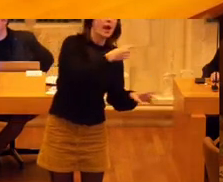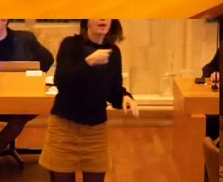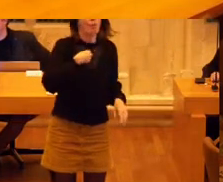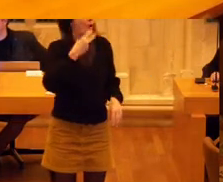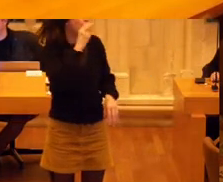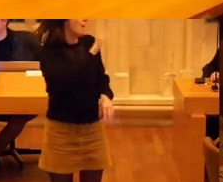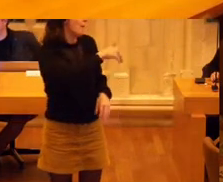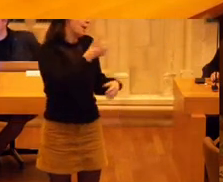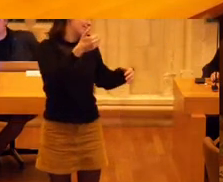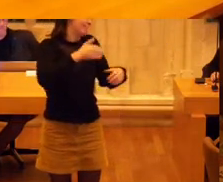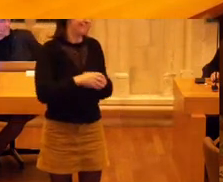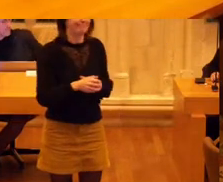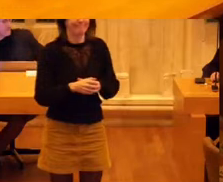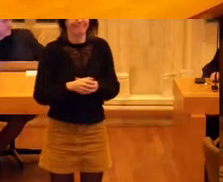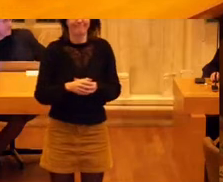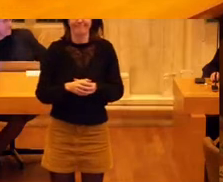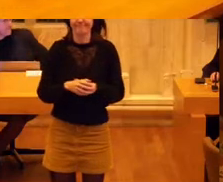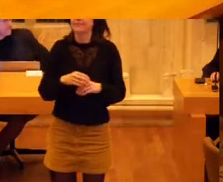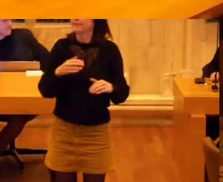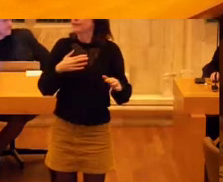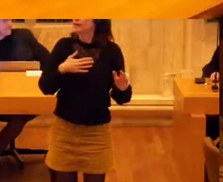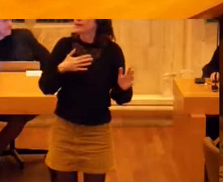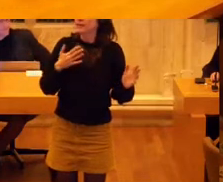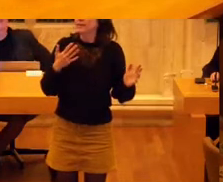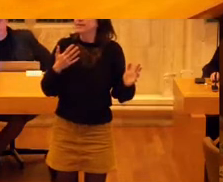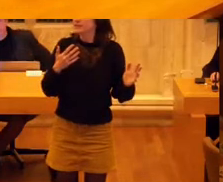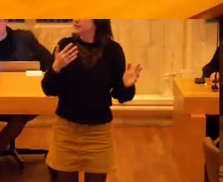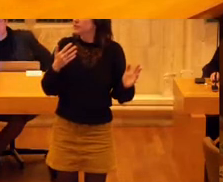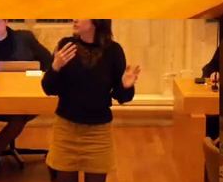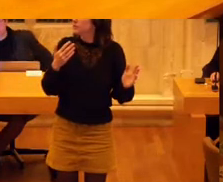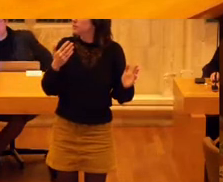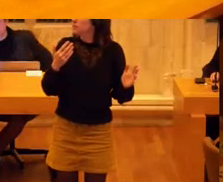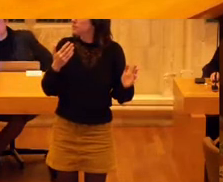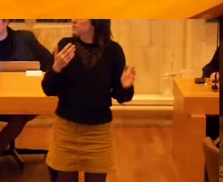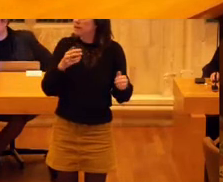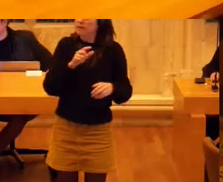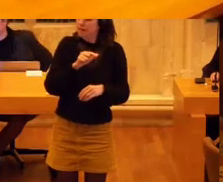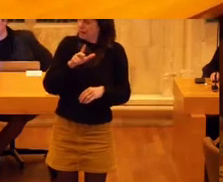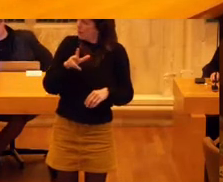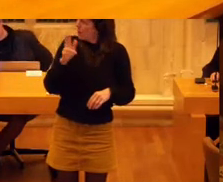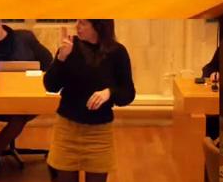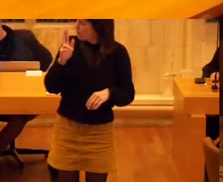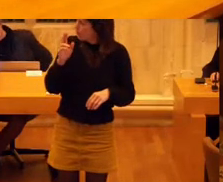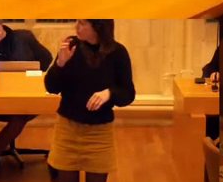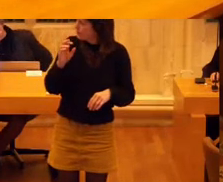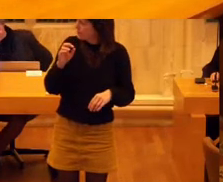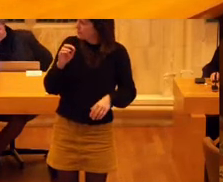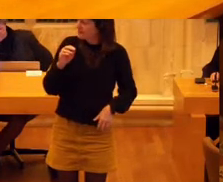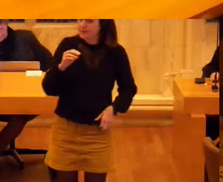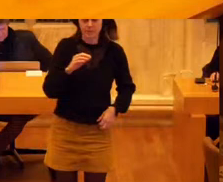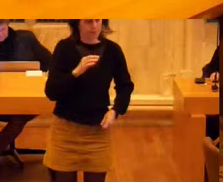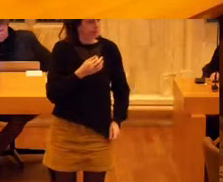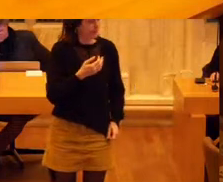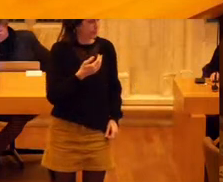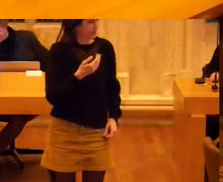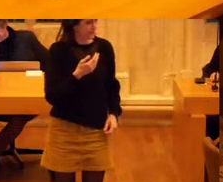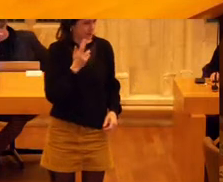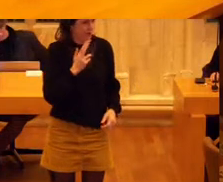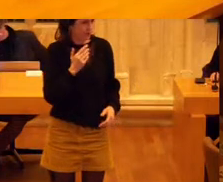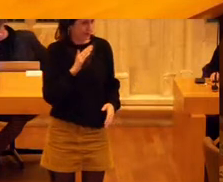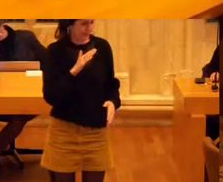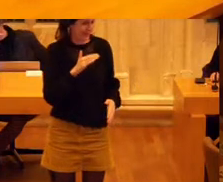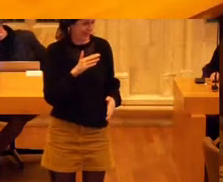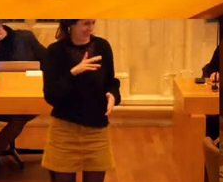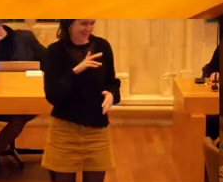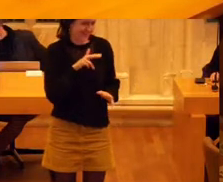vois mal. Alors donc, Je ne sais pas du tout si vous avez commencé la 23 ou pas. Oui, oui, j'ai non seulement commencé, mais j'étais en